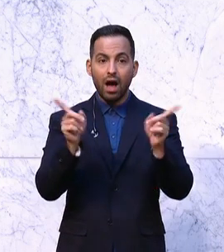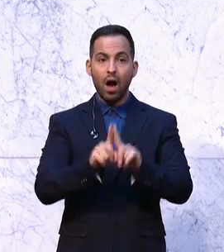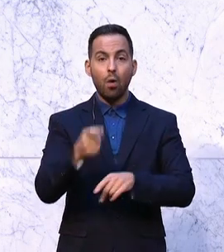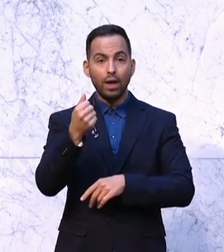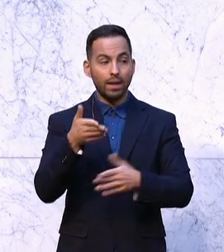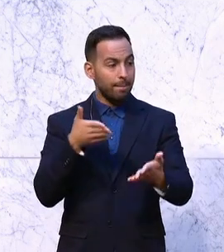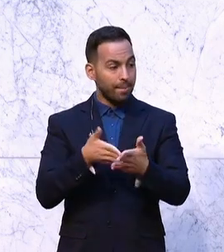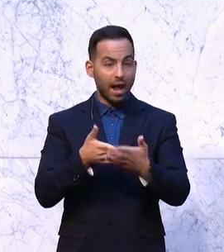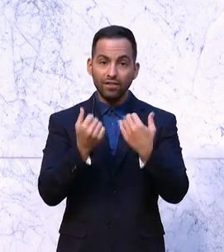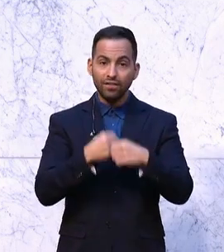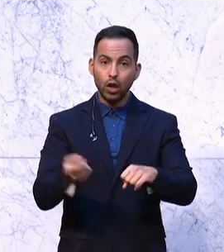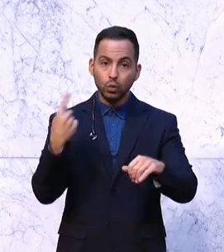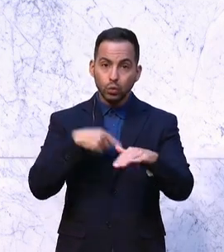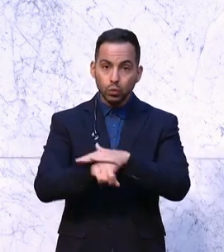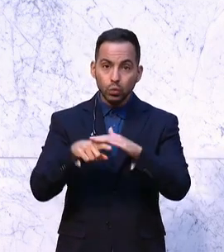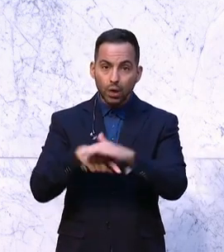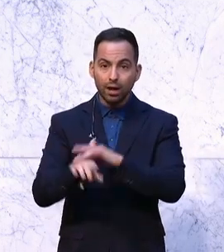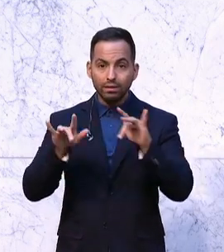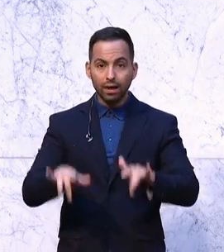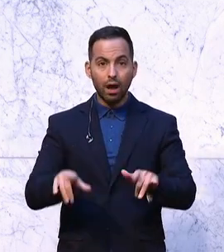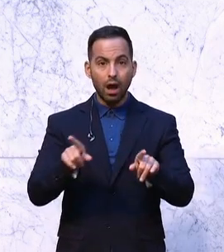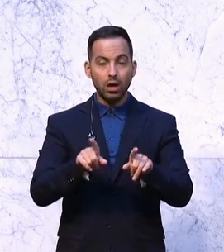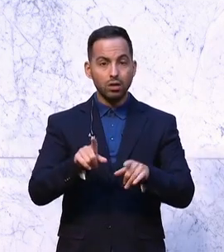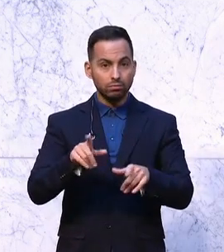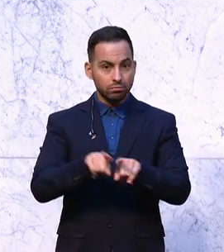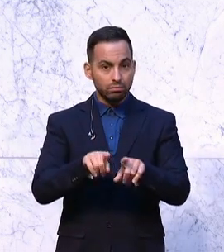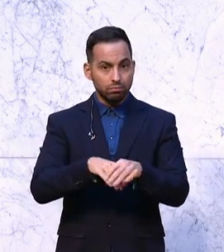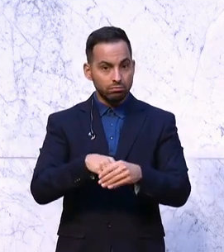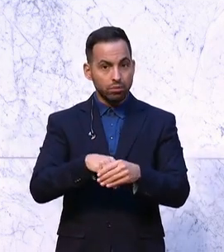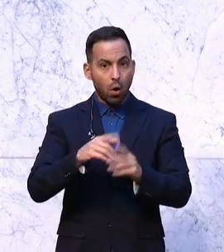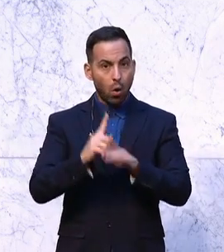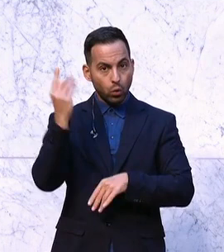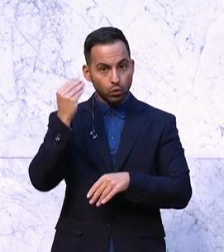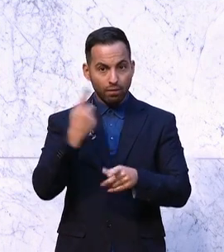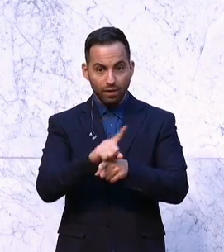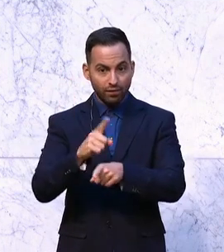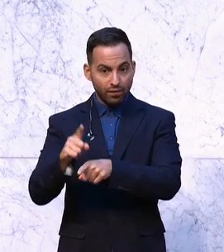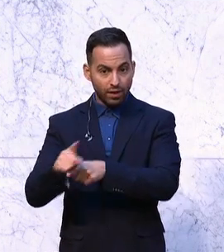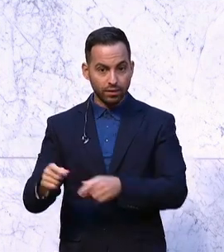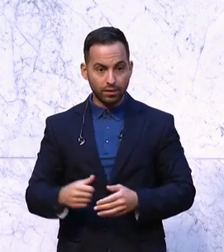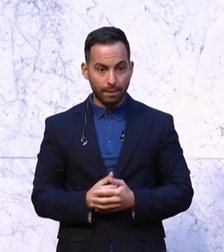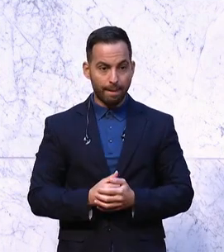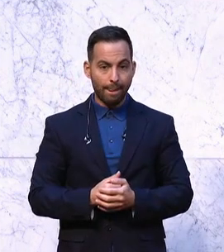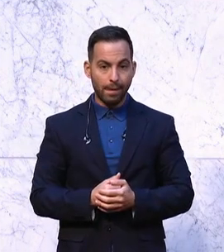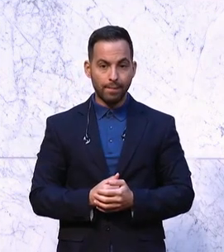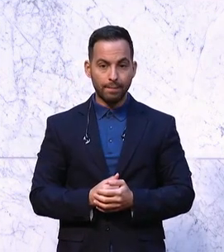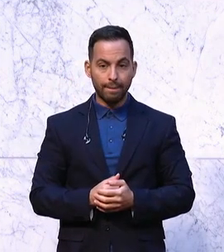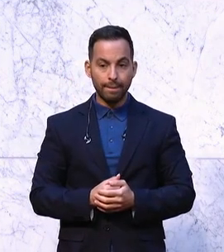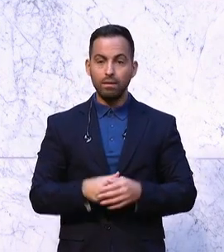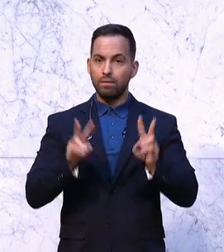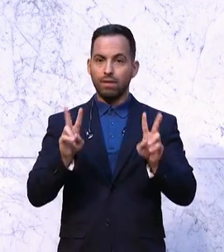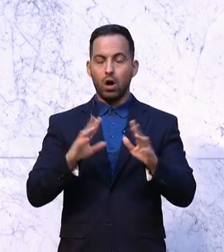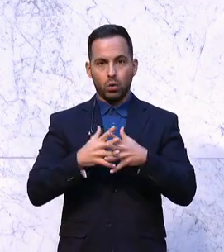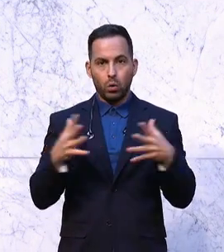für barrierefreien Zugang an den Unis und Hochschulen. Und das ist wirklich ein